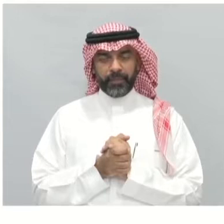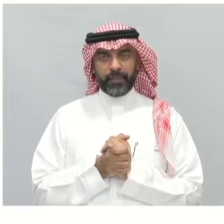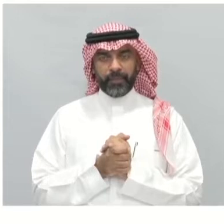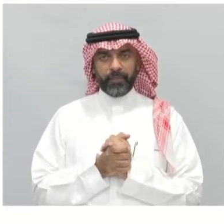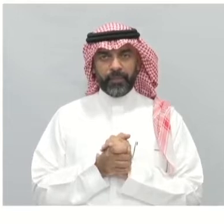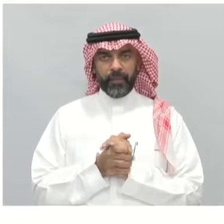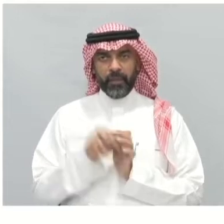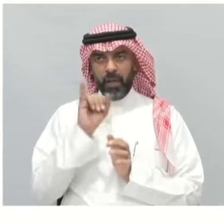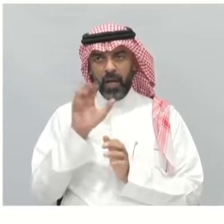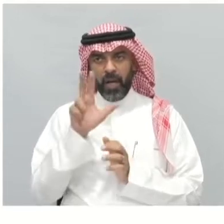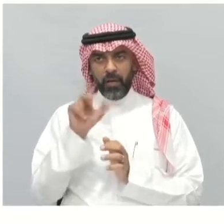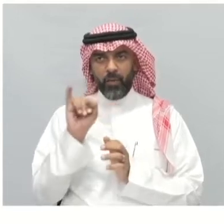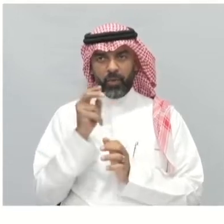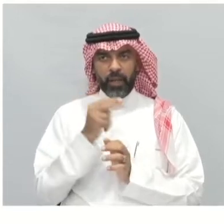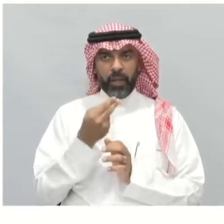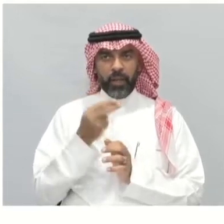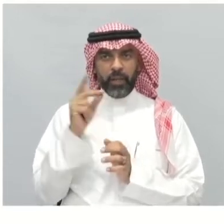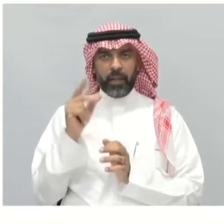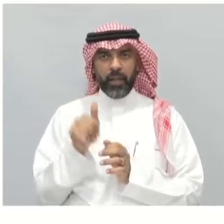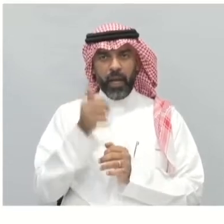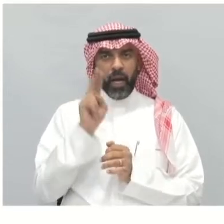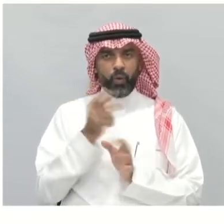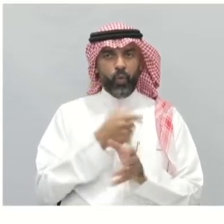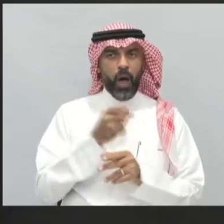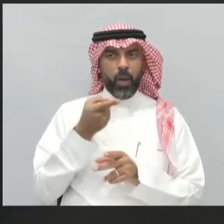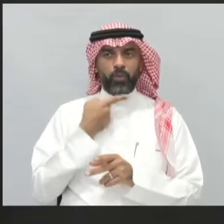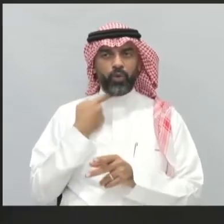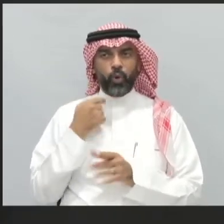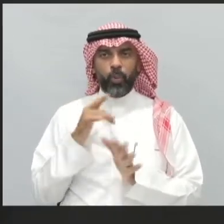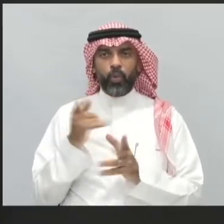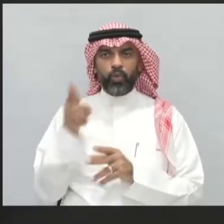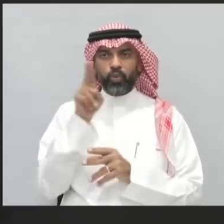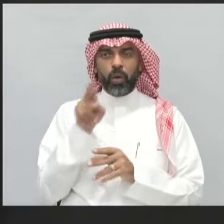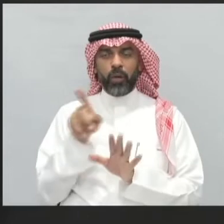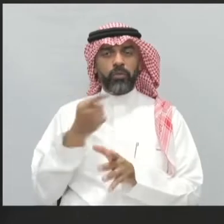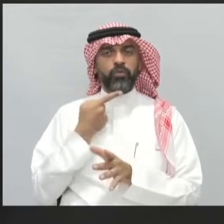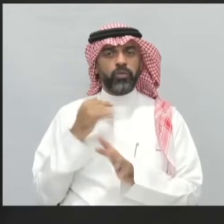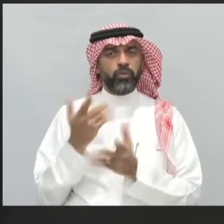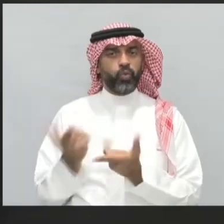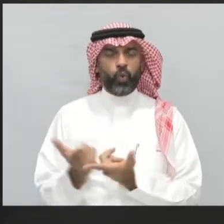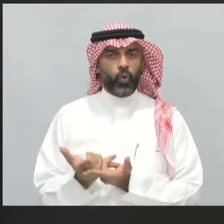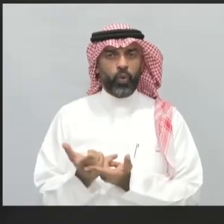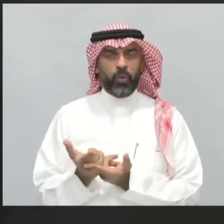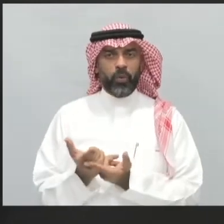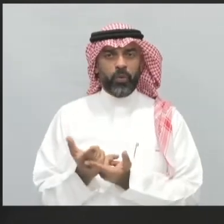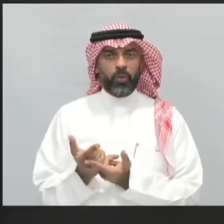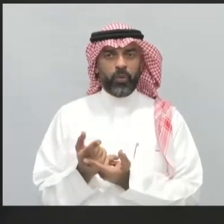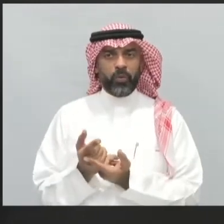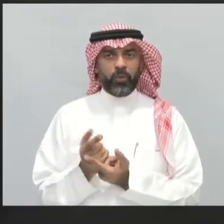لكن احدد اللي يحتاجه بعد كده المطلوب ماذا يريد من السؤال ما هو